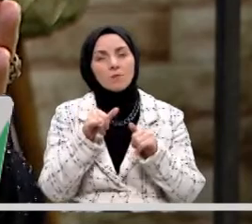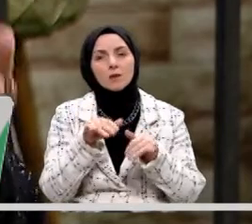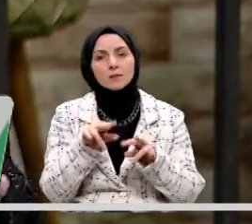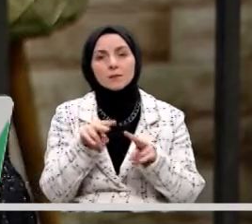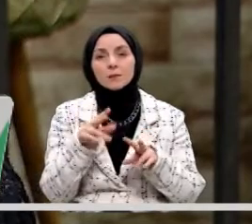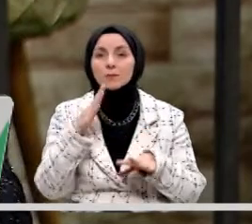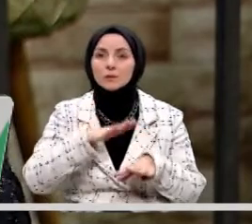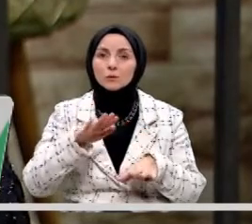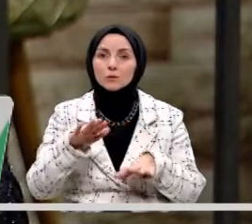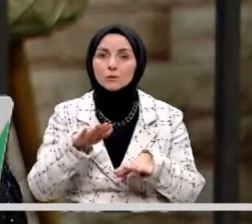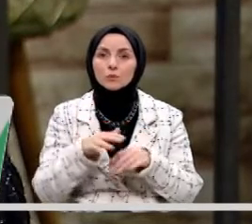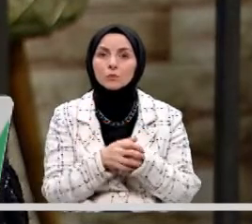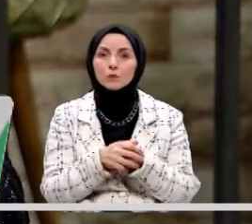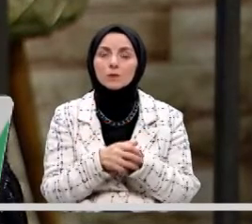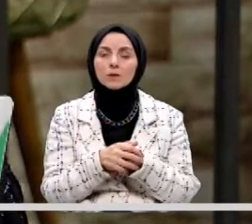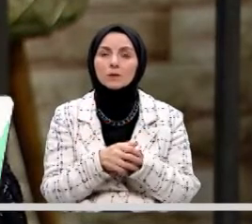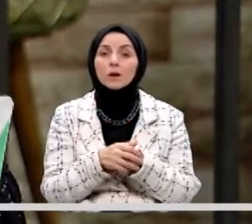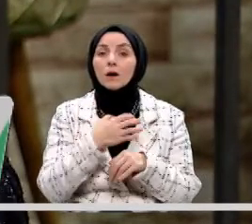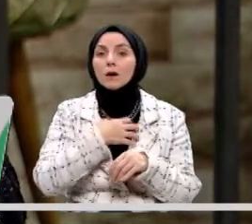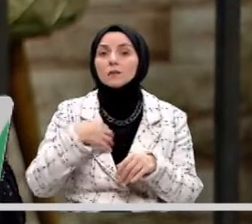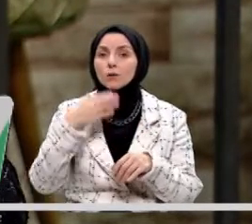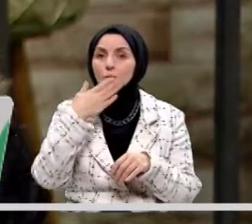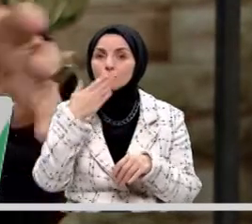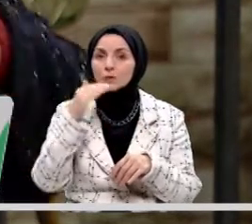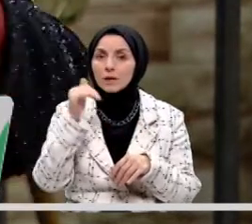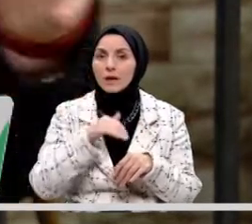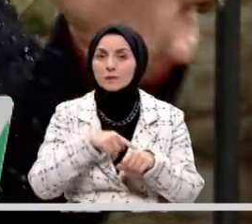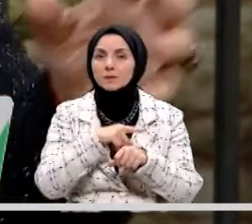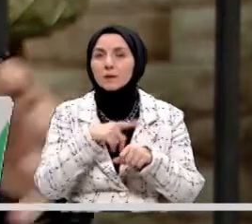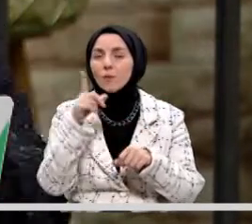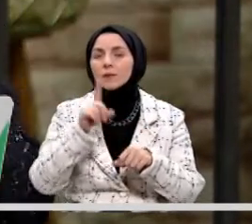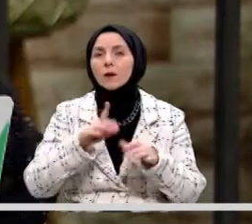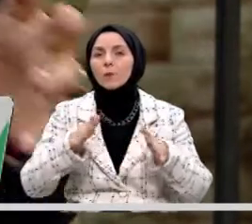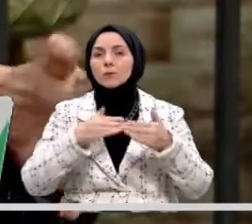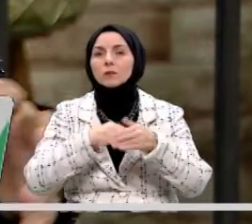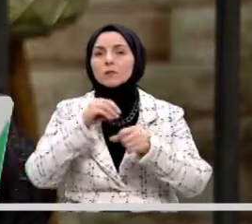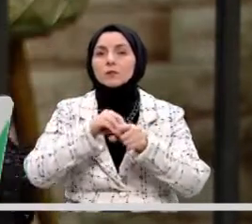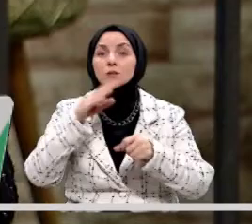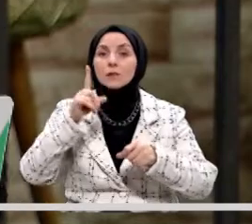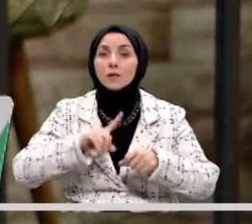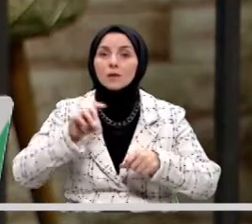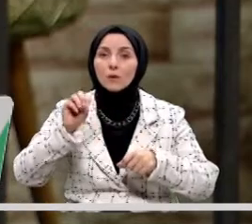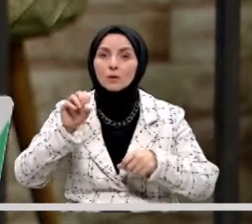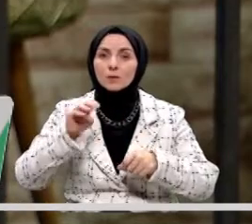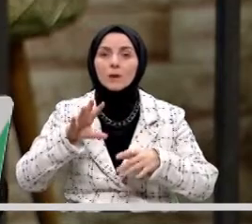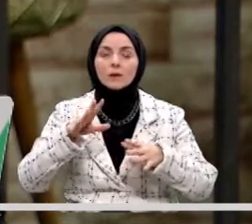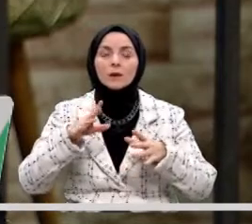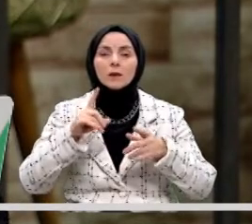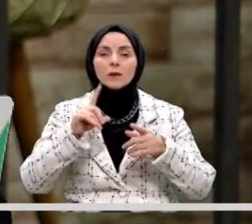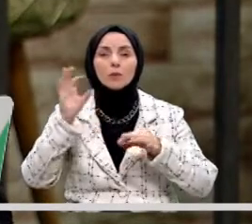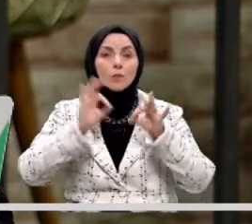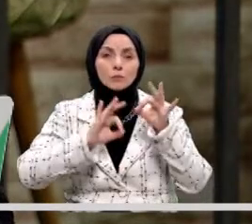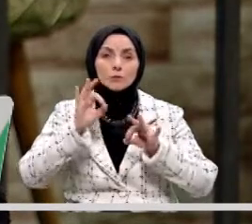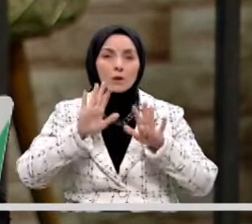aslında çok yerde değil ama bu okuluna geldiği anaokulunda odanın içinde tek öğretmende ve bütün öğretmenin kontrolünde